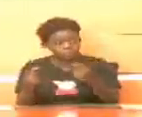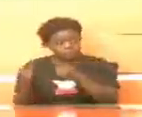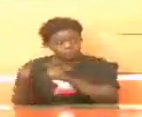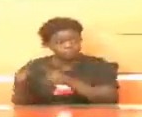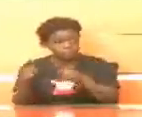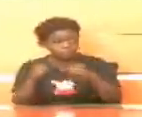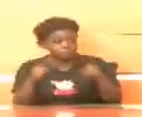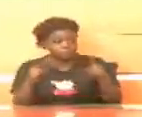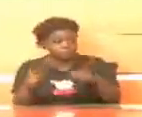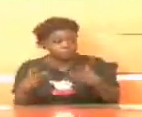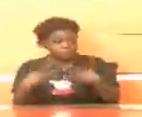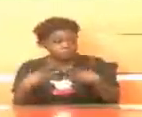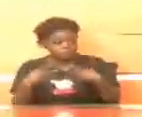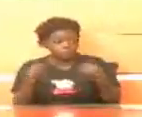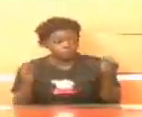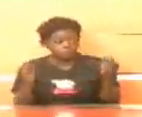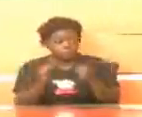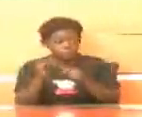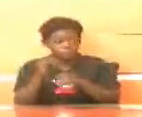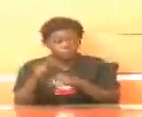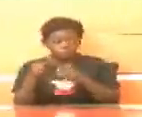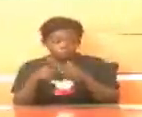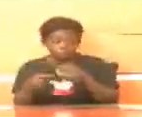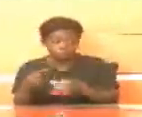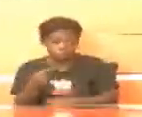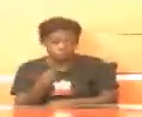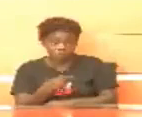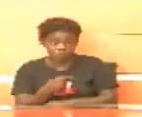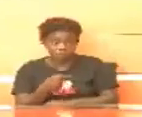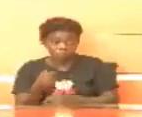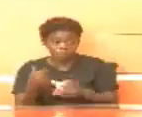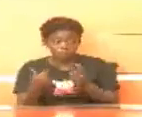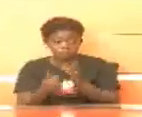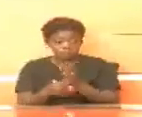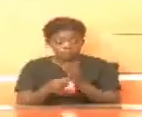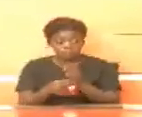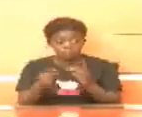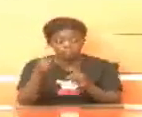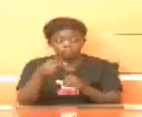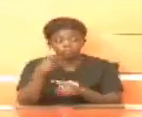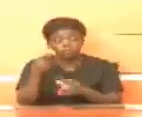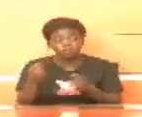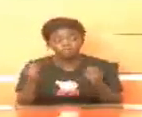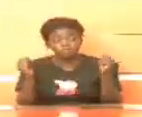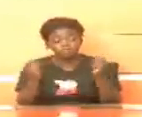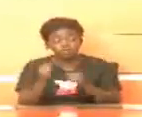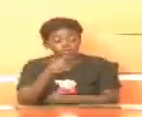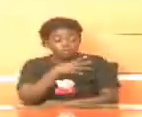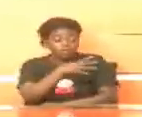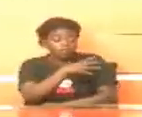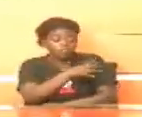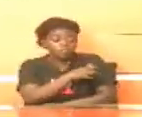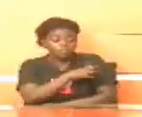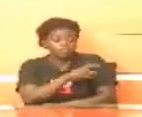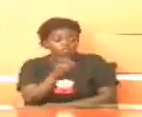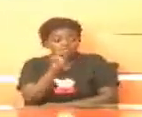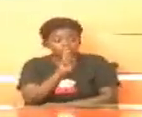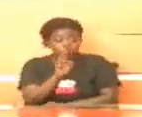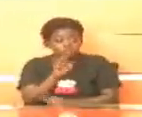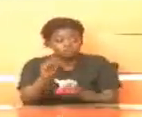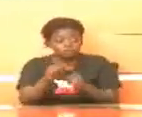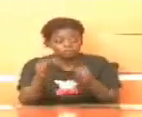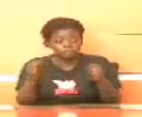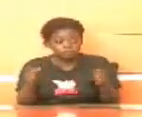emigattabantu nti kawonya obulwadde buno. Agambye nti akaddo kano ka bulabe naddala eri abo abalina endwadde nga pressure, sukaali kosa